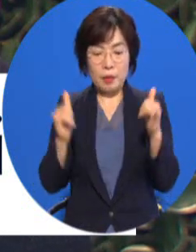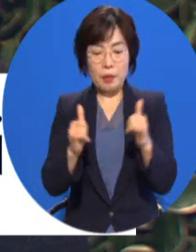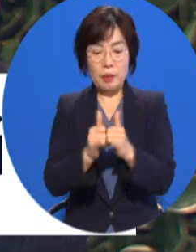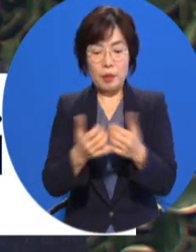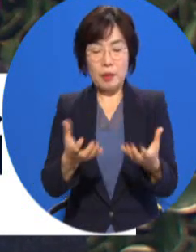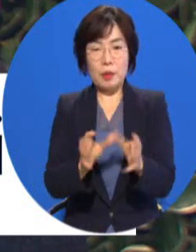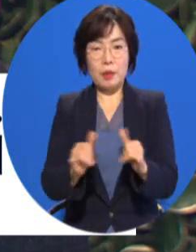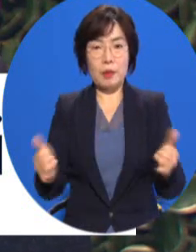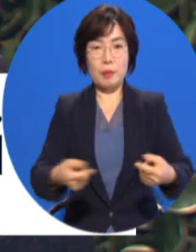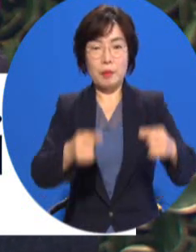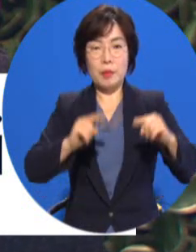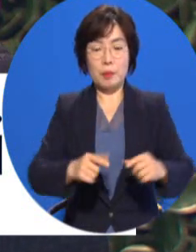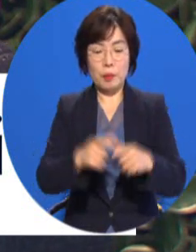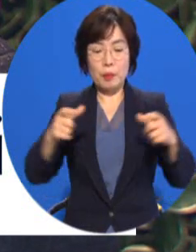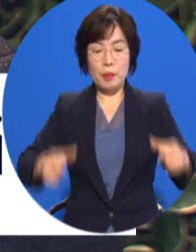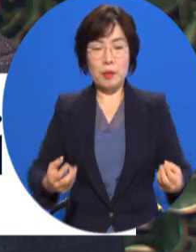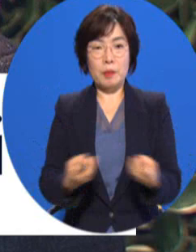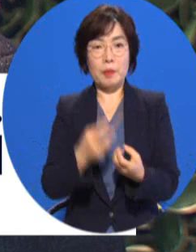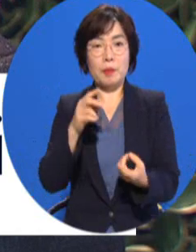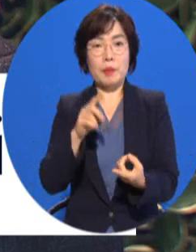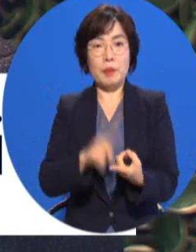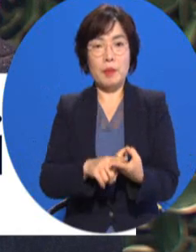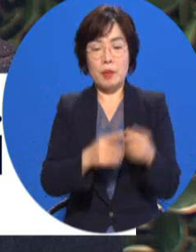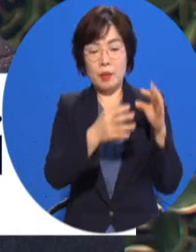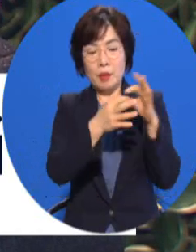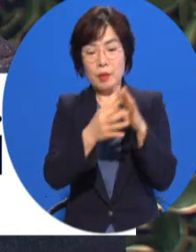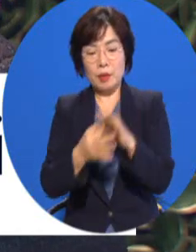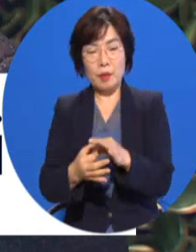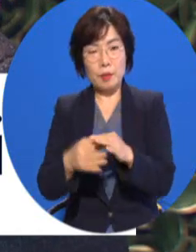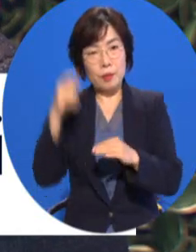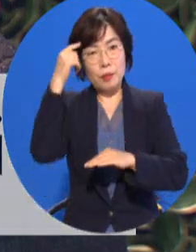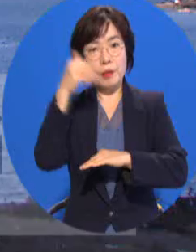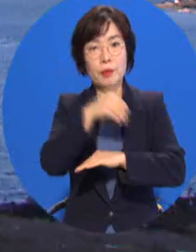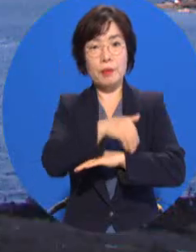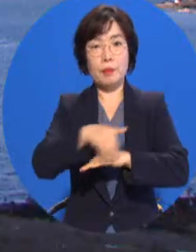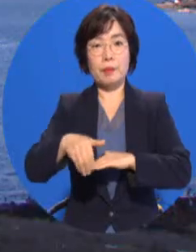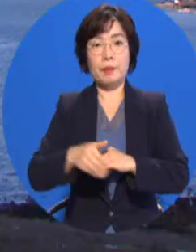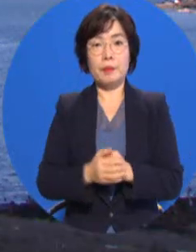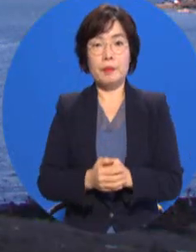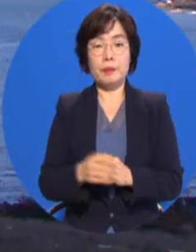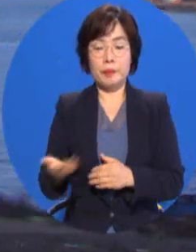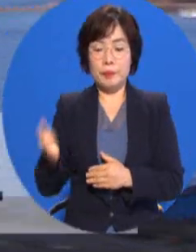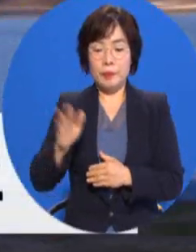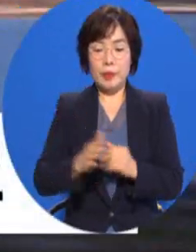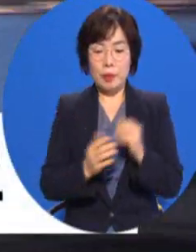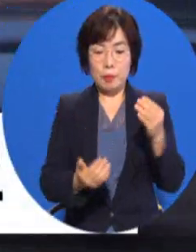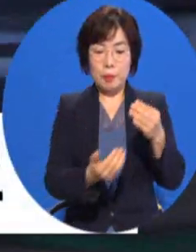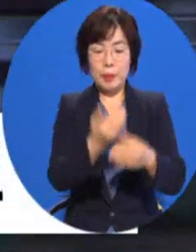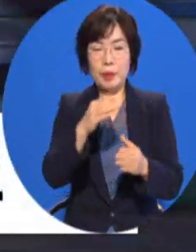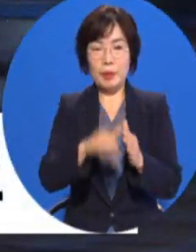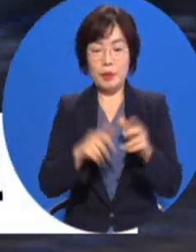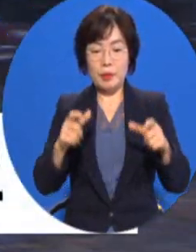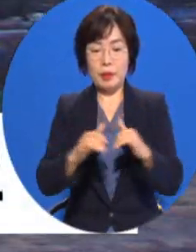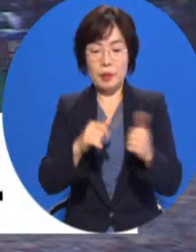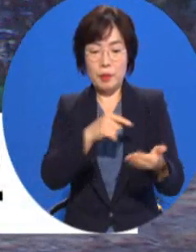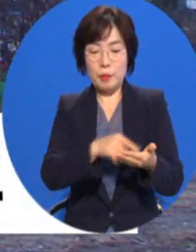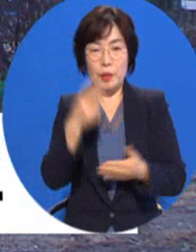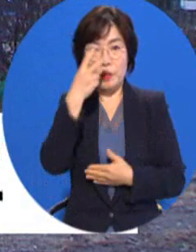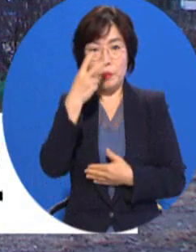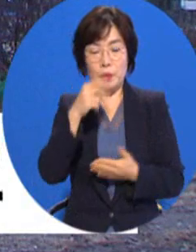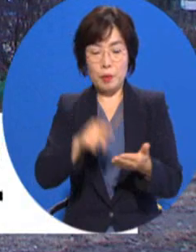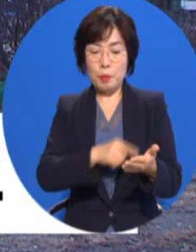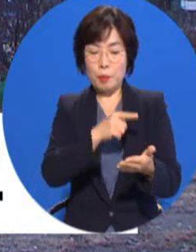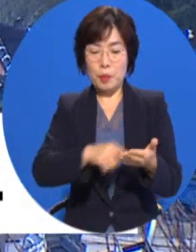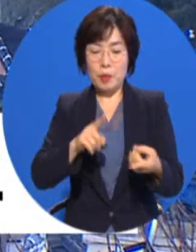참여할 수 있는 확대하는 방안들을 계속 이어갈 방침입니다. 다만 사고 발생 시 주민 피해 조사와 보상